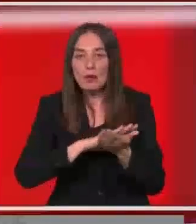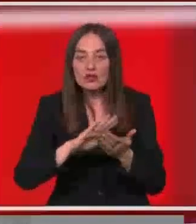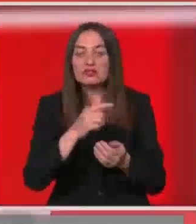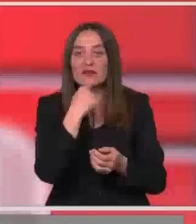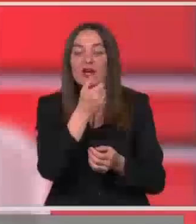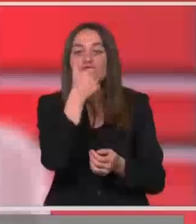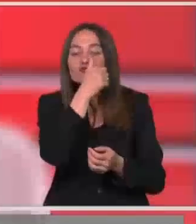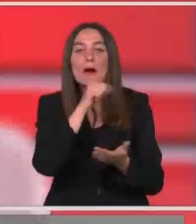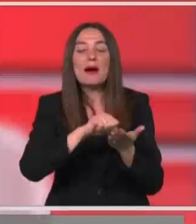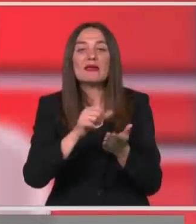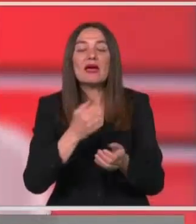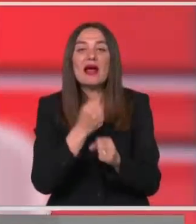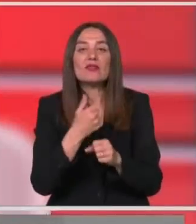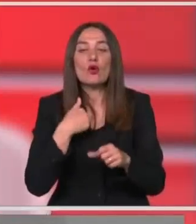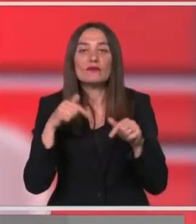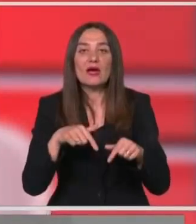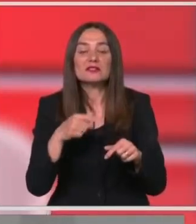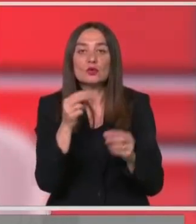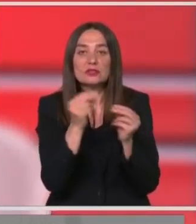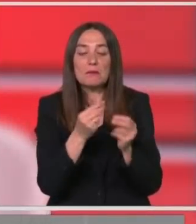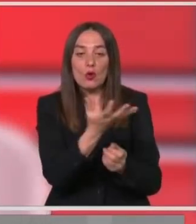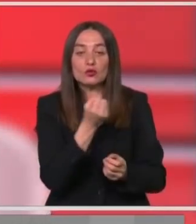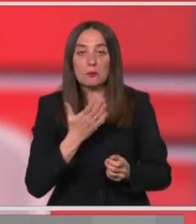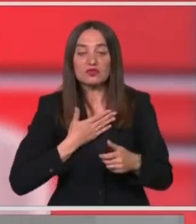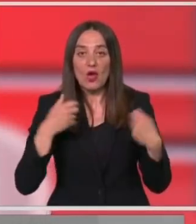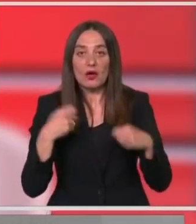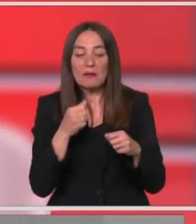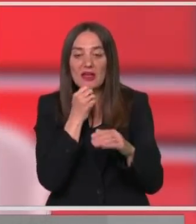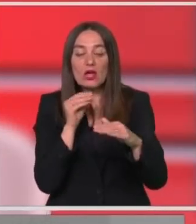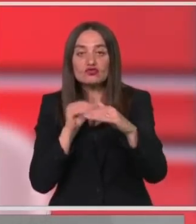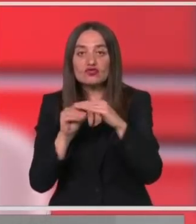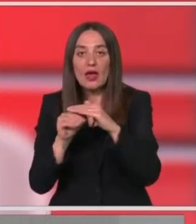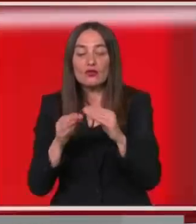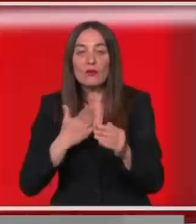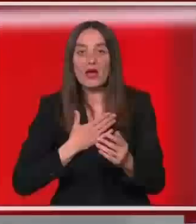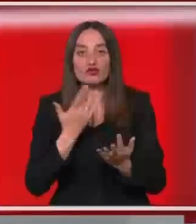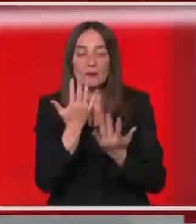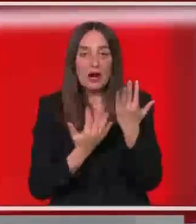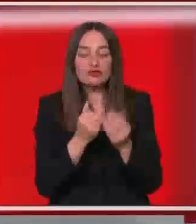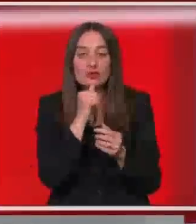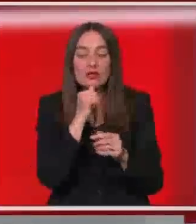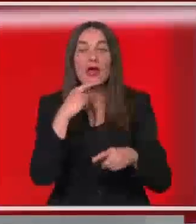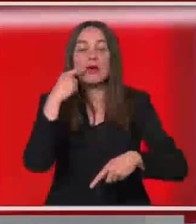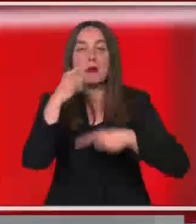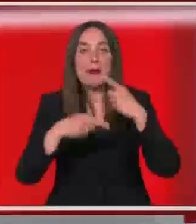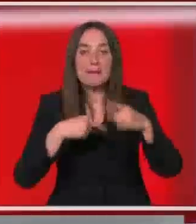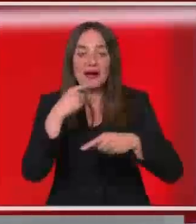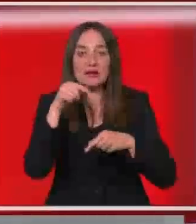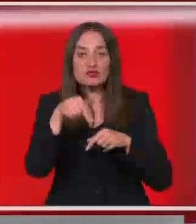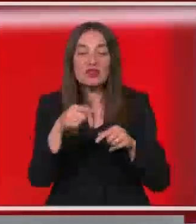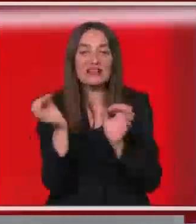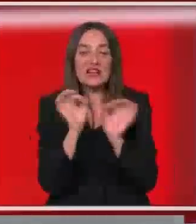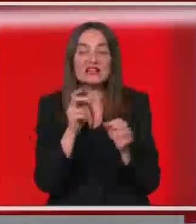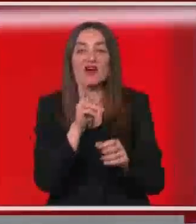banka rade kod nas u sistemu. Uzimaju svoj kapital i štednju koju imaju na svojim računima i pretaču ta sredstva